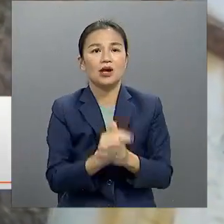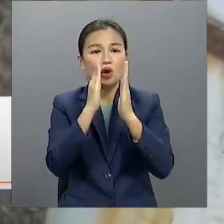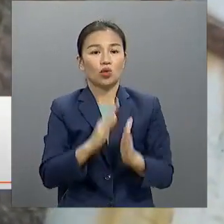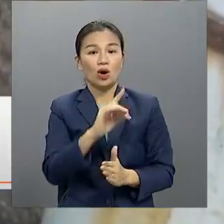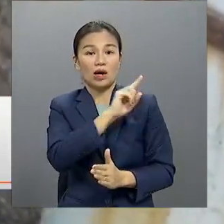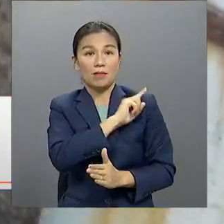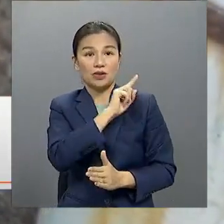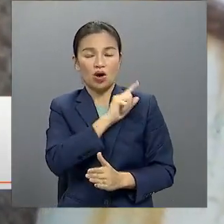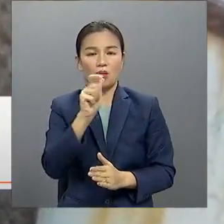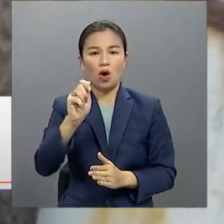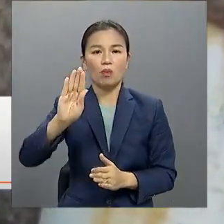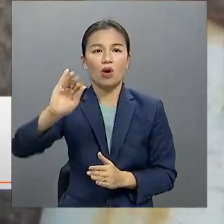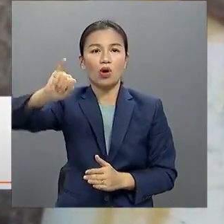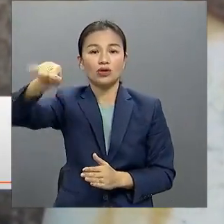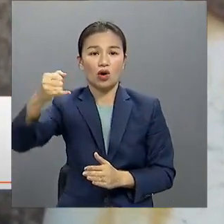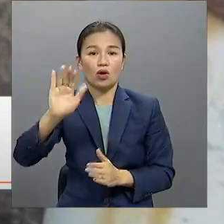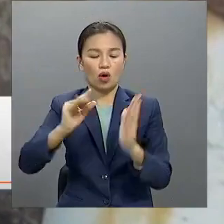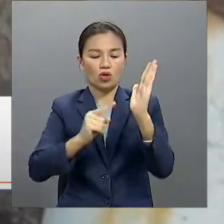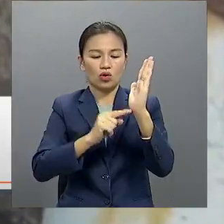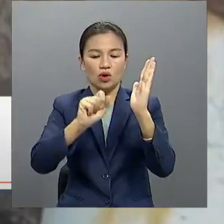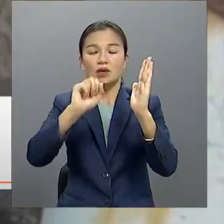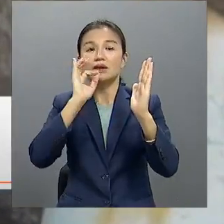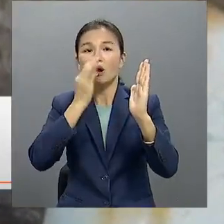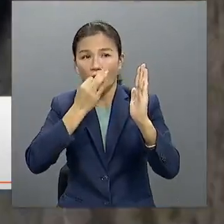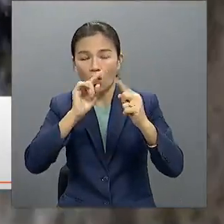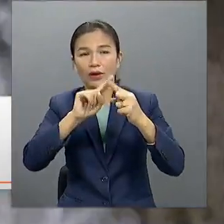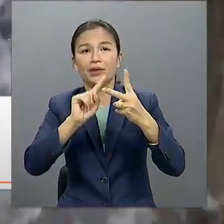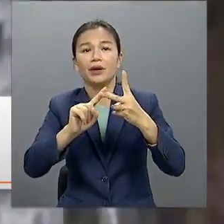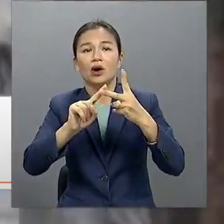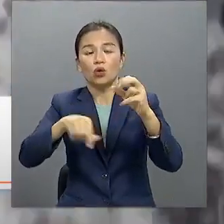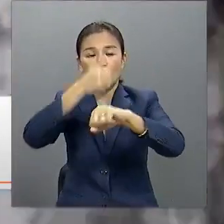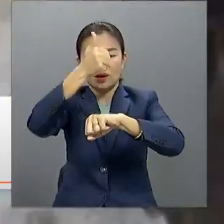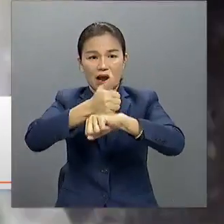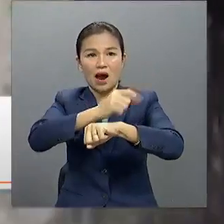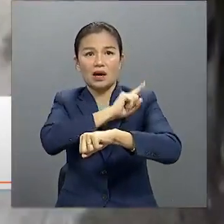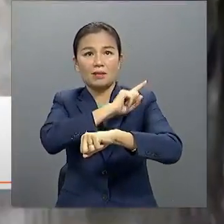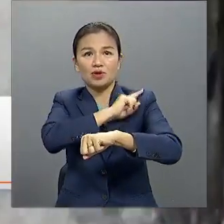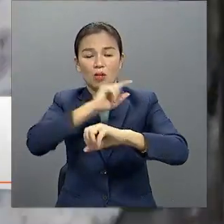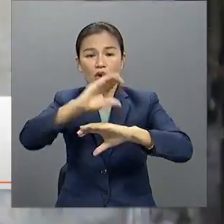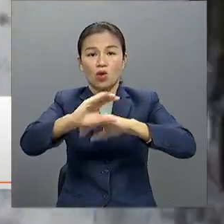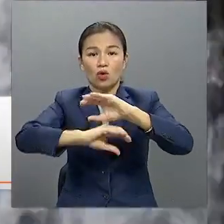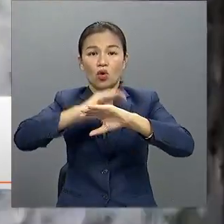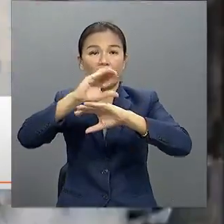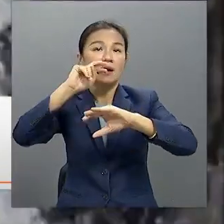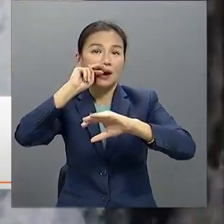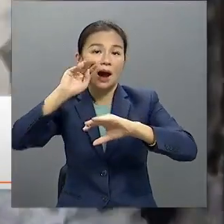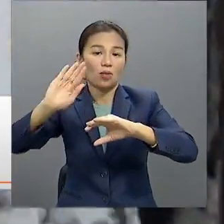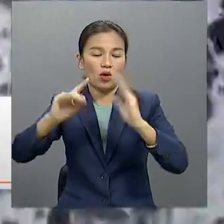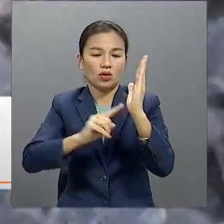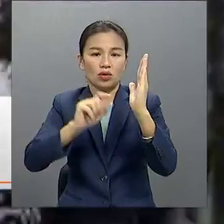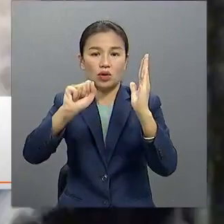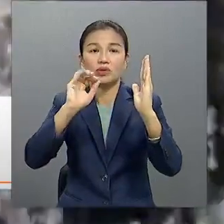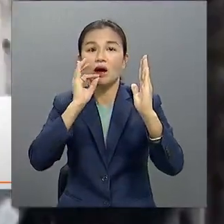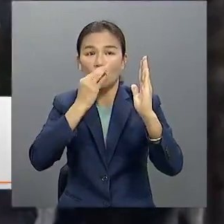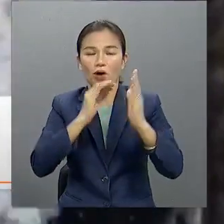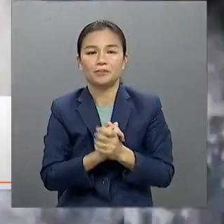ครพร้อมด้วยนายปริญญาคณานุรักษ์นะคะหัวหน้าฝ่ายช่างกลโครงการชนรับประทานสมุทรสาครนายกอบตสวนส้มสมาชิ